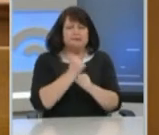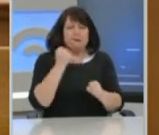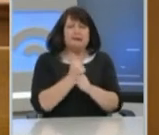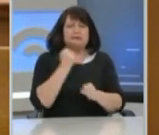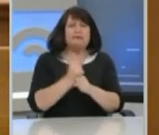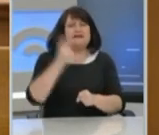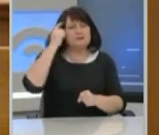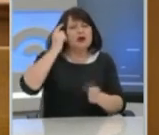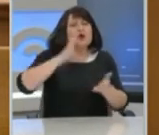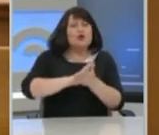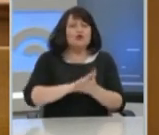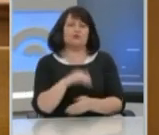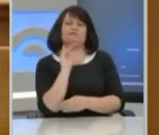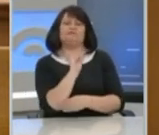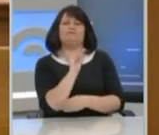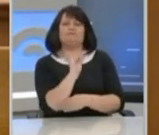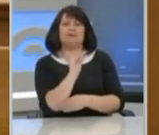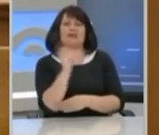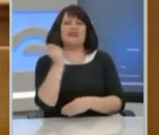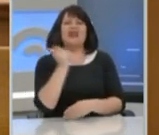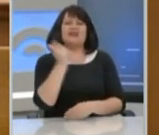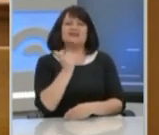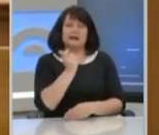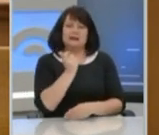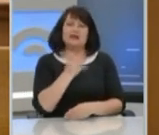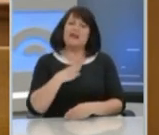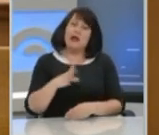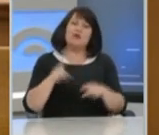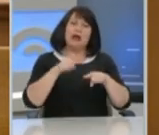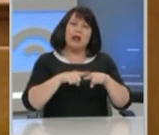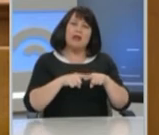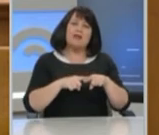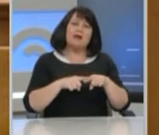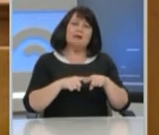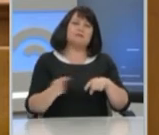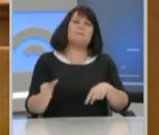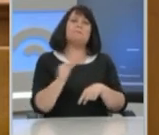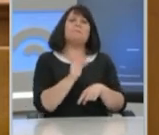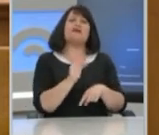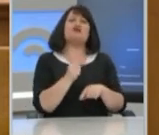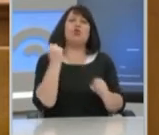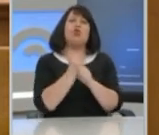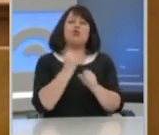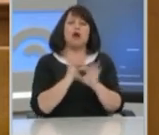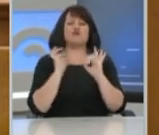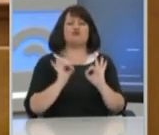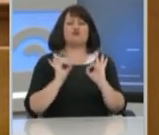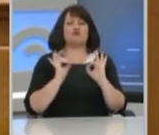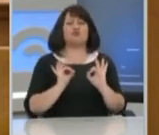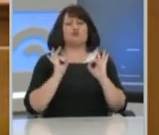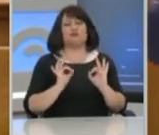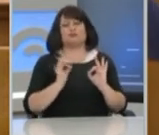από τους δανειστές μας την επιστροφή και της Ελλάδας στα πλαίσια της εργασιακής κανονικότητας. Όταν